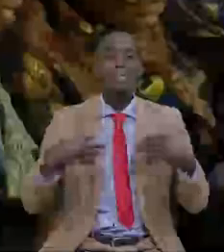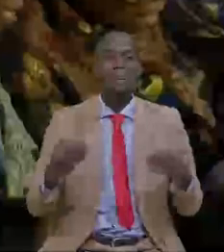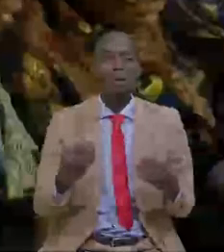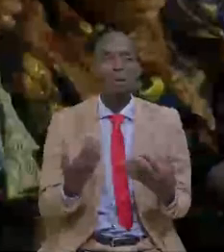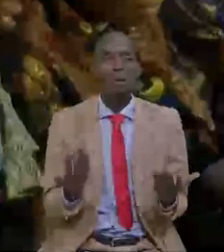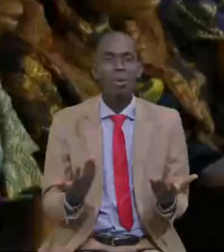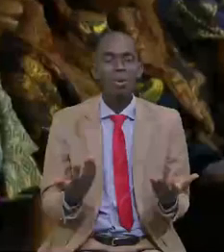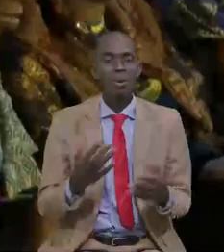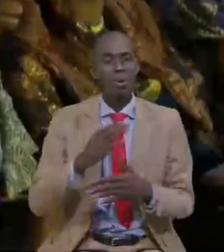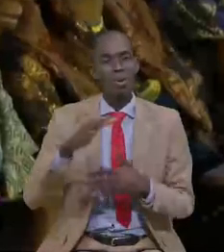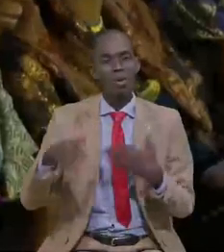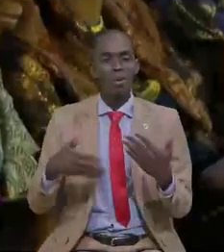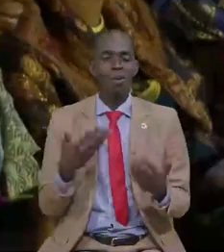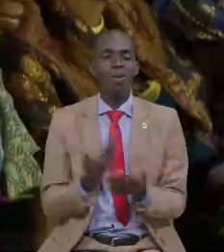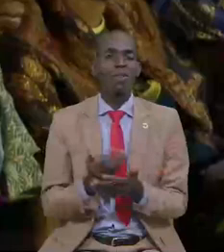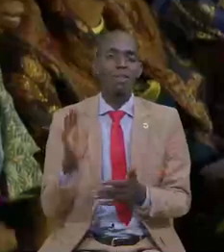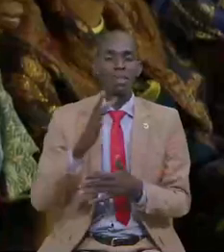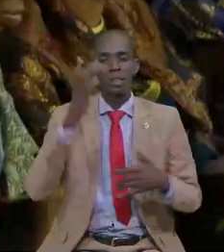qui guérit toutes.